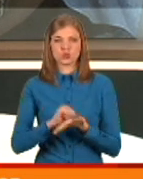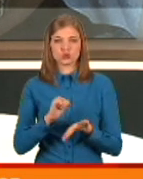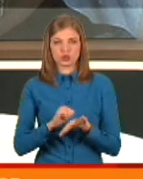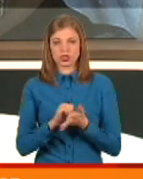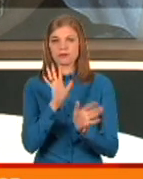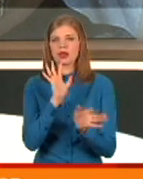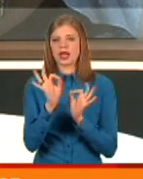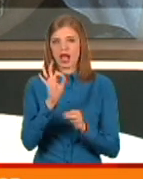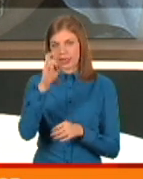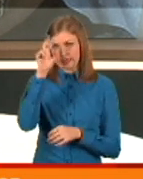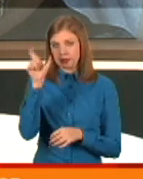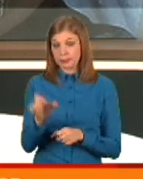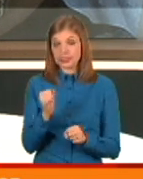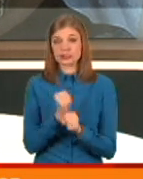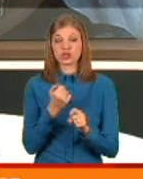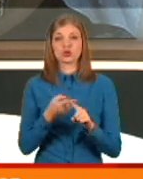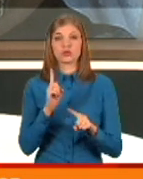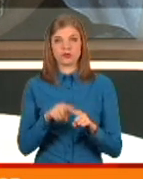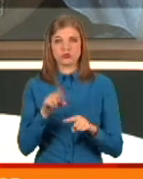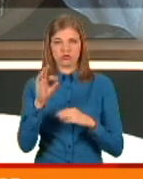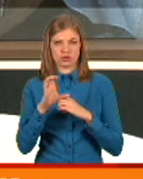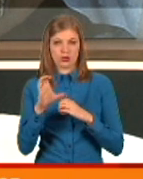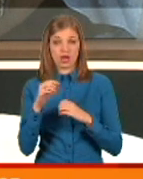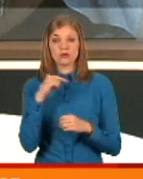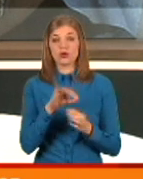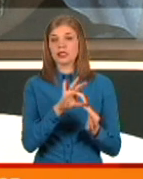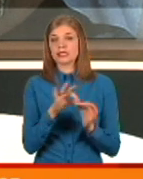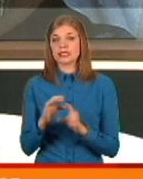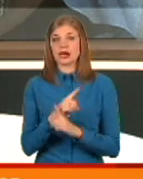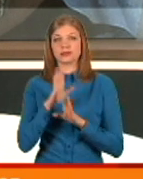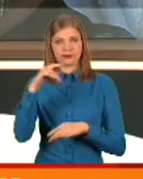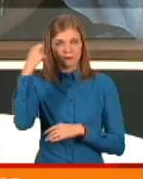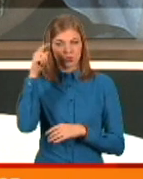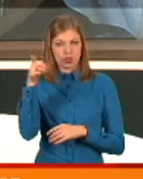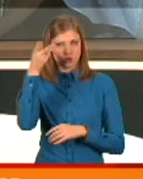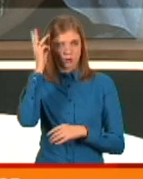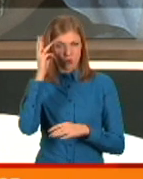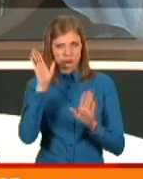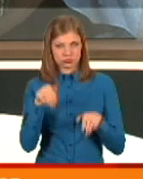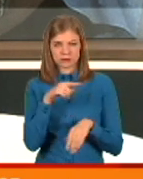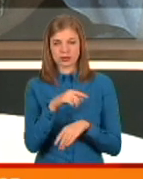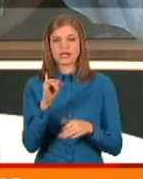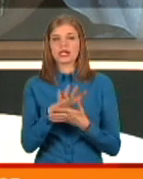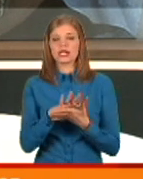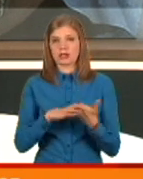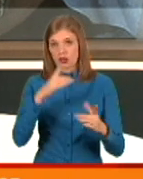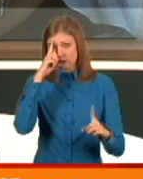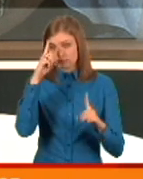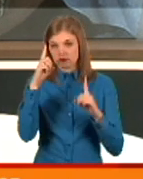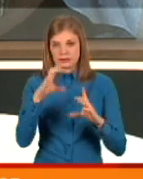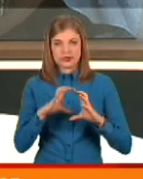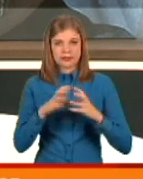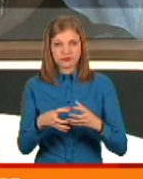Хашогі радник принца і зробив це скайпом. Деталі смерті в турецькому консульстві Саудівської Аравії і далі шокують